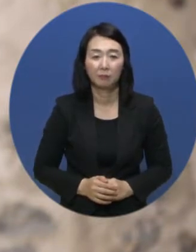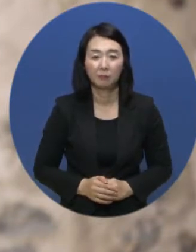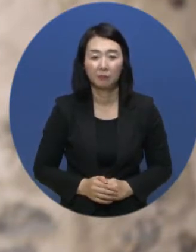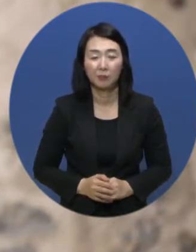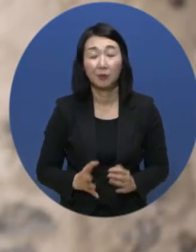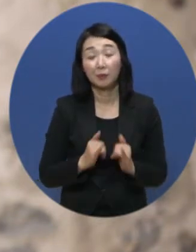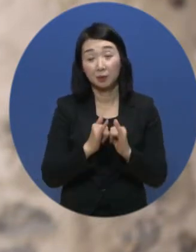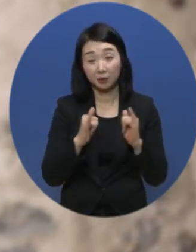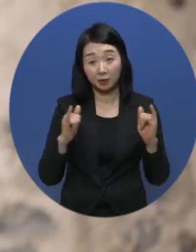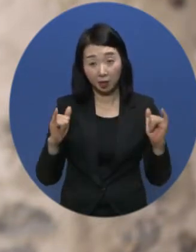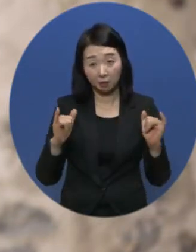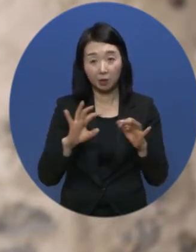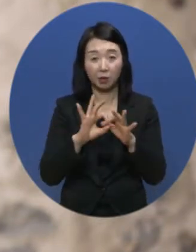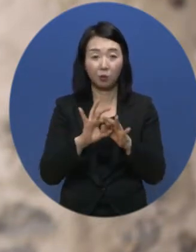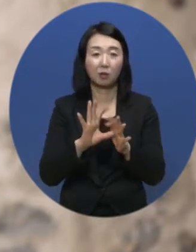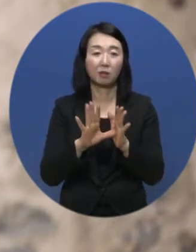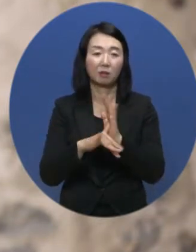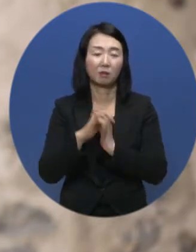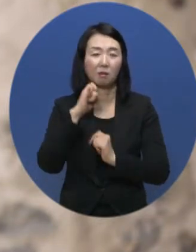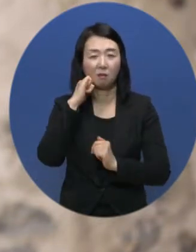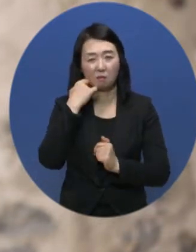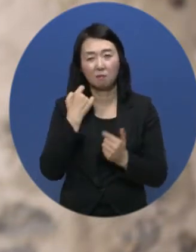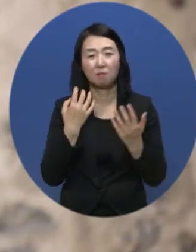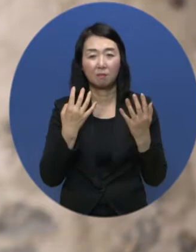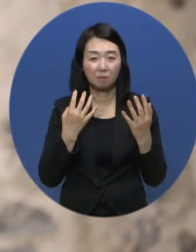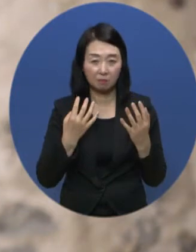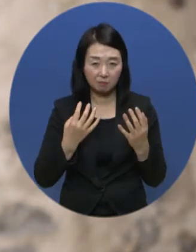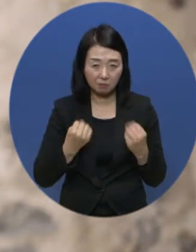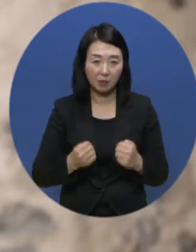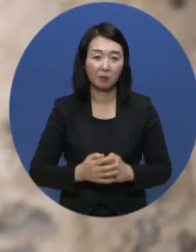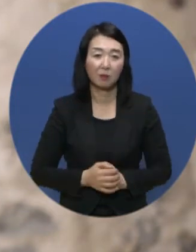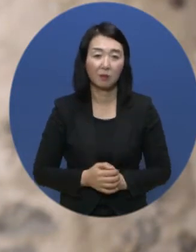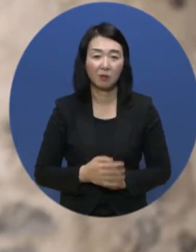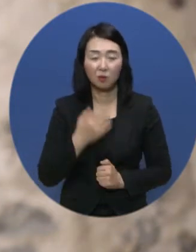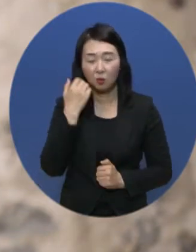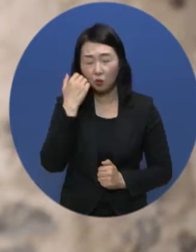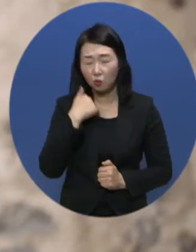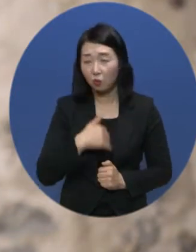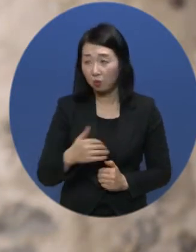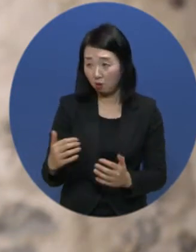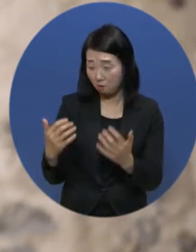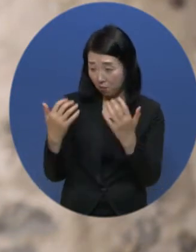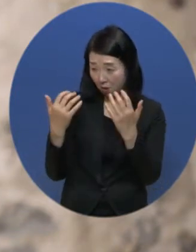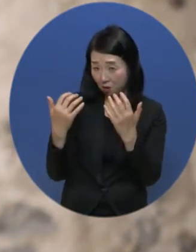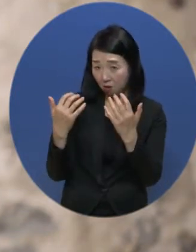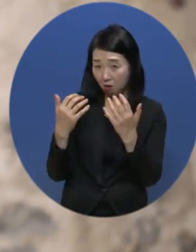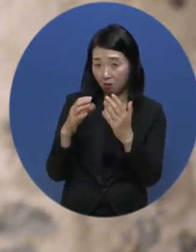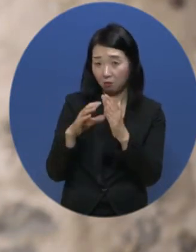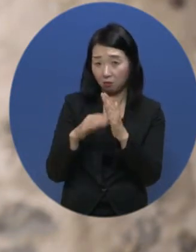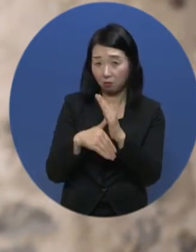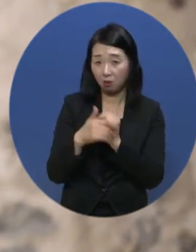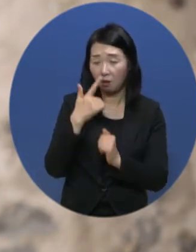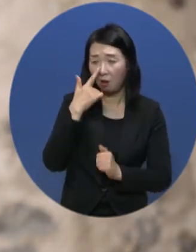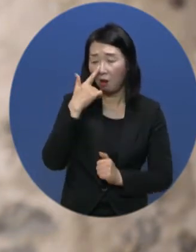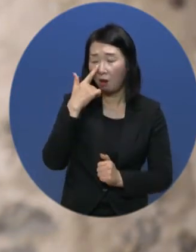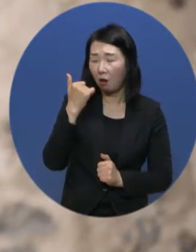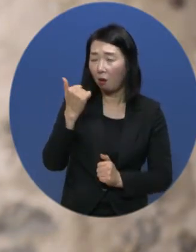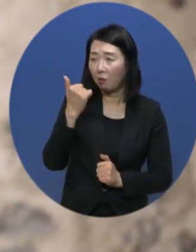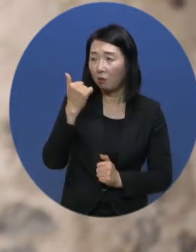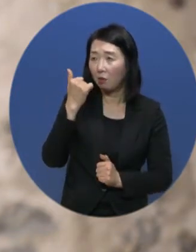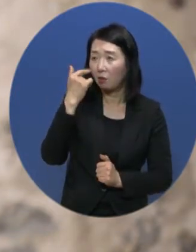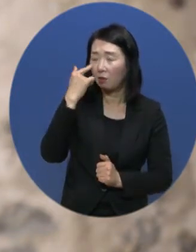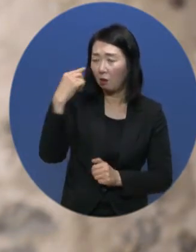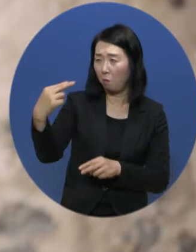사람과의 관계에서도 어려움이 많았습니다. 누군가 절 쳐다보면 아버지의 눈빛이